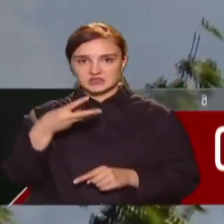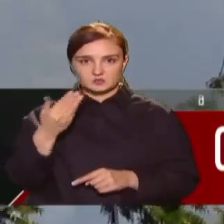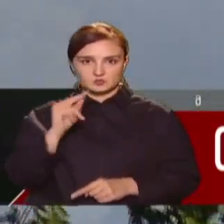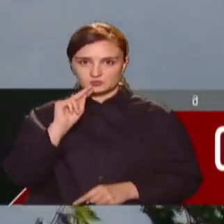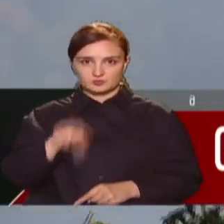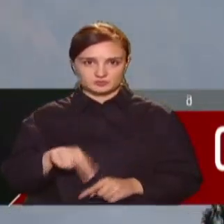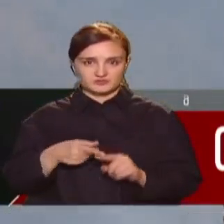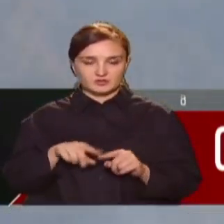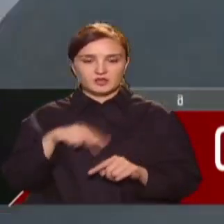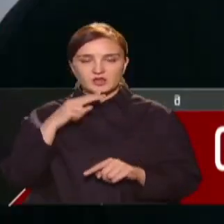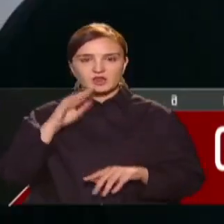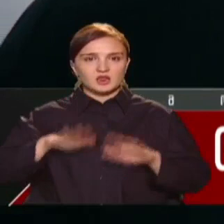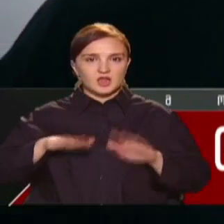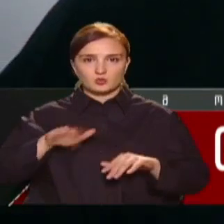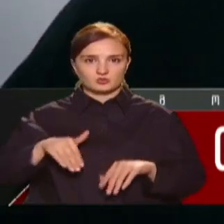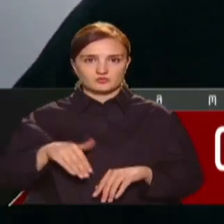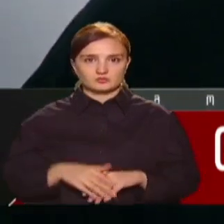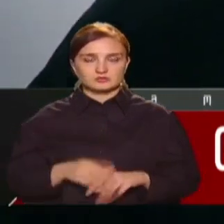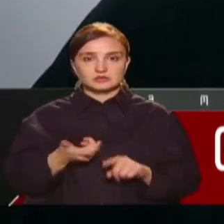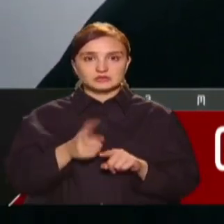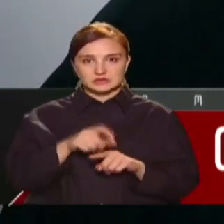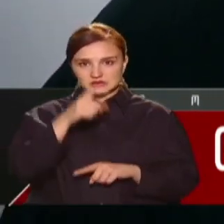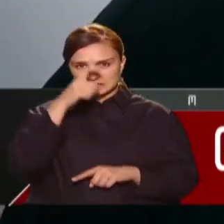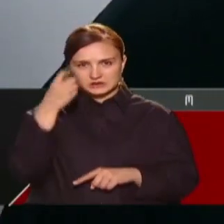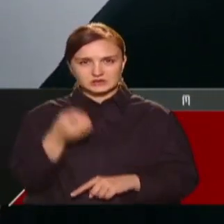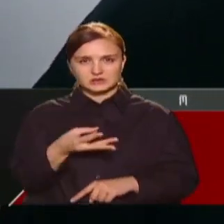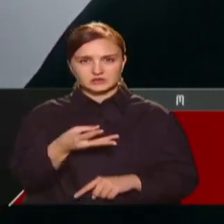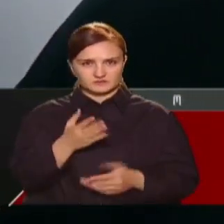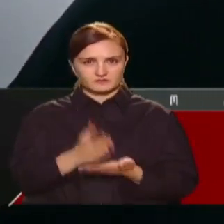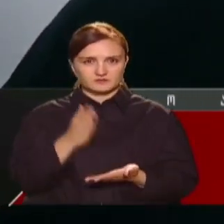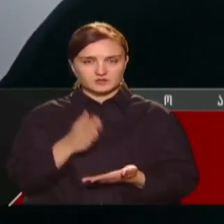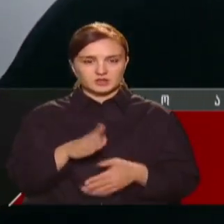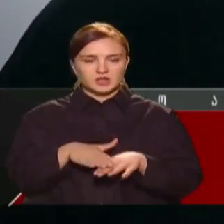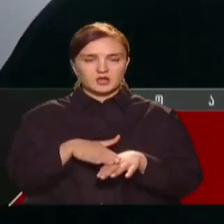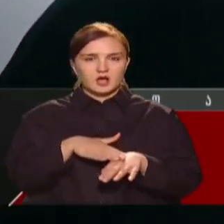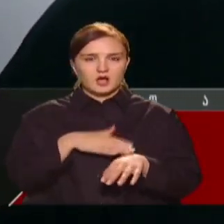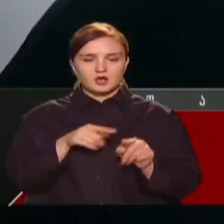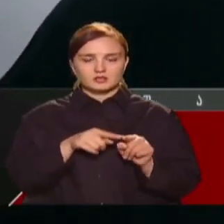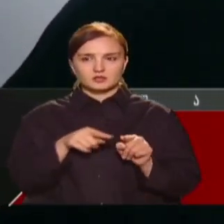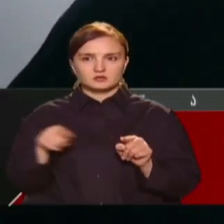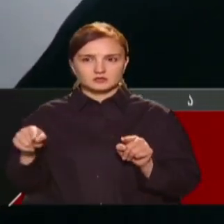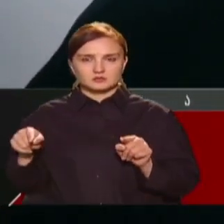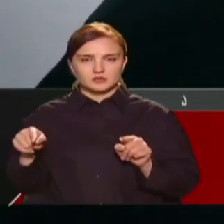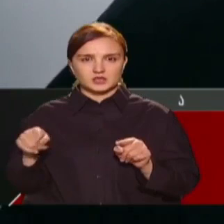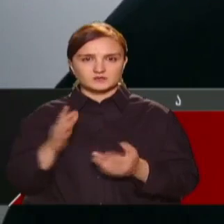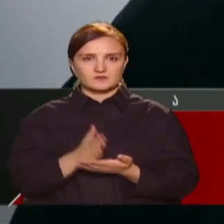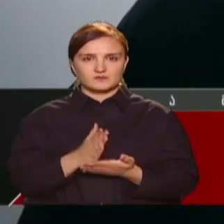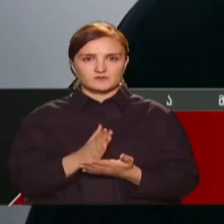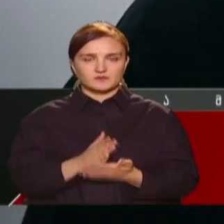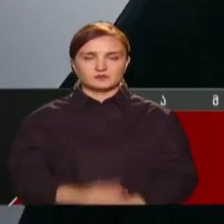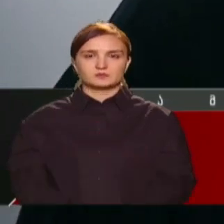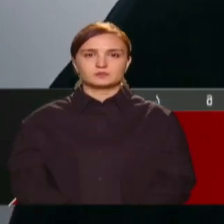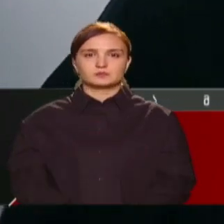daudeurobas sasakheleben. Is ekstremaluri temperaturebi, romelis fiksirdeba didi khandzliobis